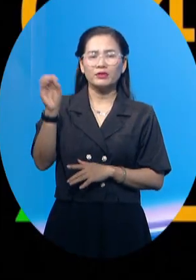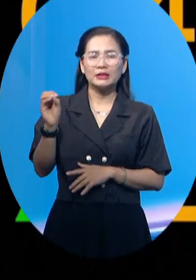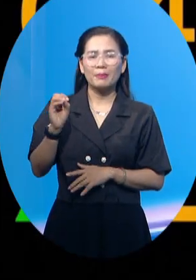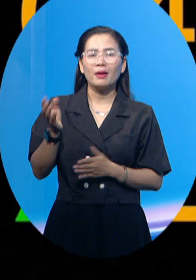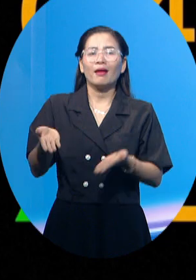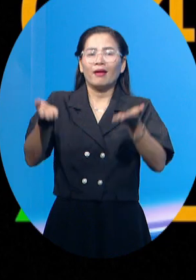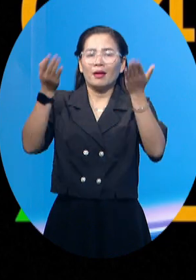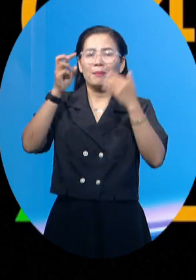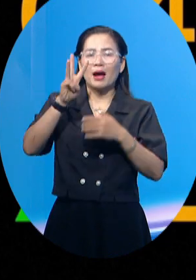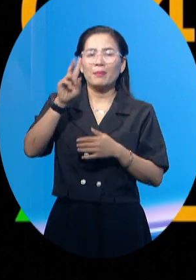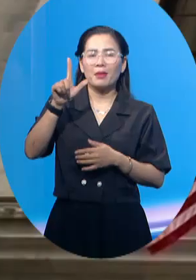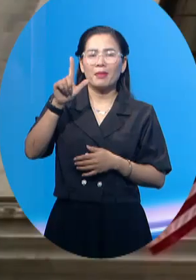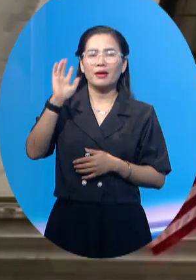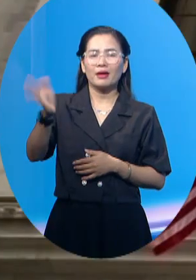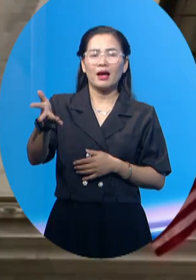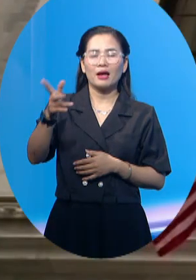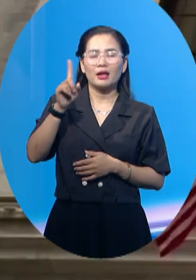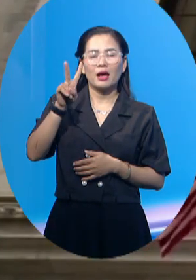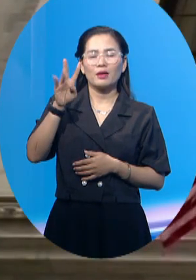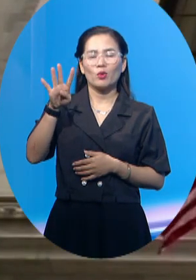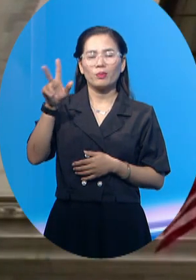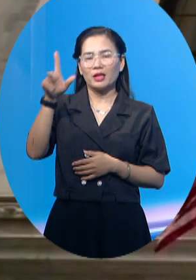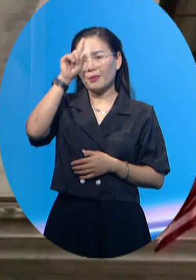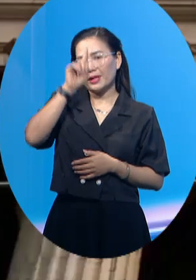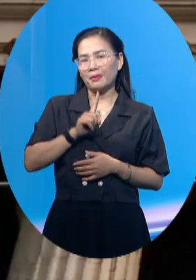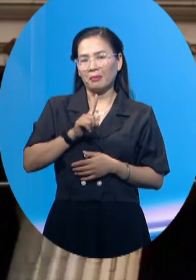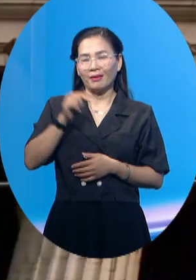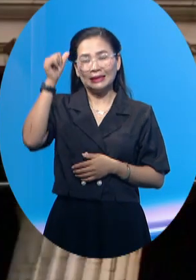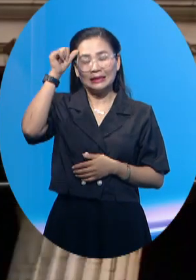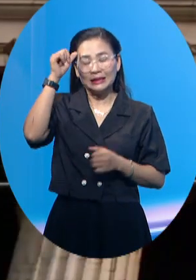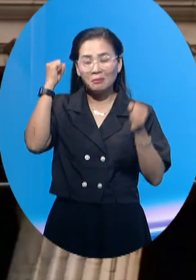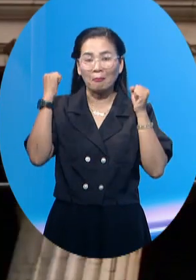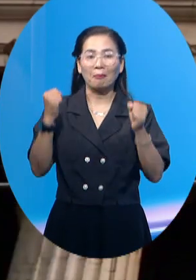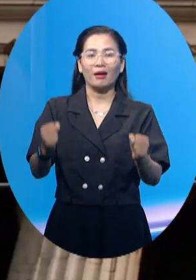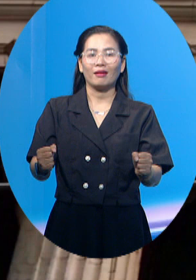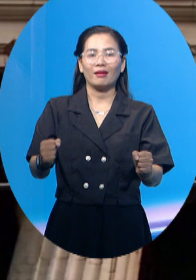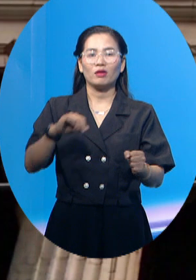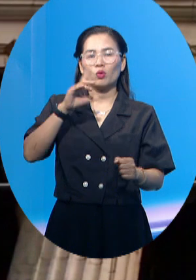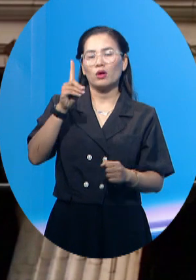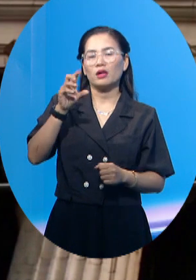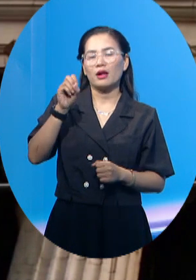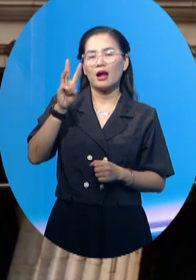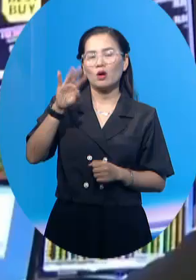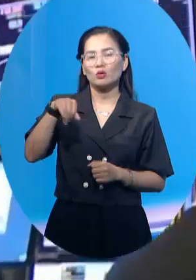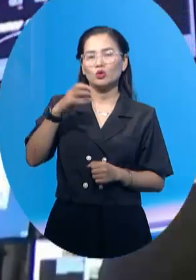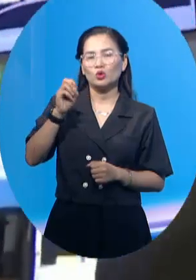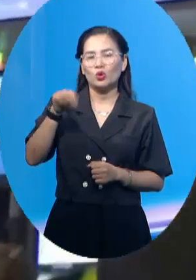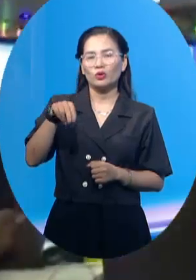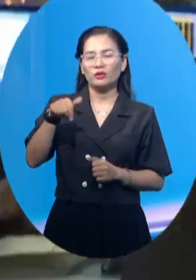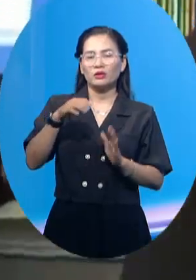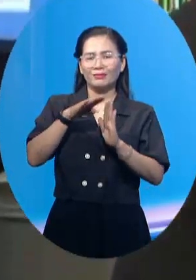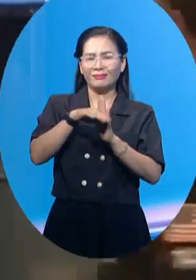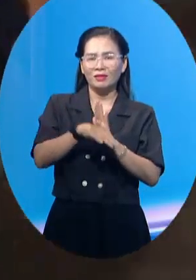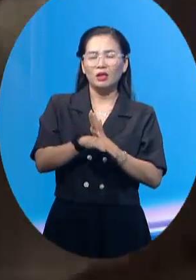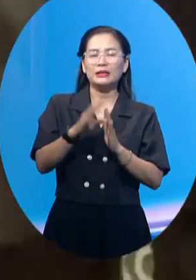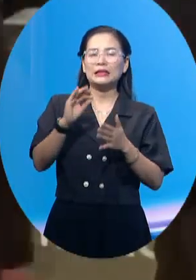lên 37.248,35 điểm. Đây là mức điểm đóng cửa cao kỷ lục của Dow Jones, được thiết lập chỉ một ngày sau khi chỉ số Blue